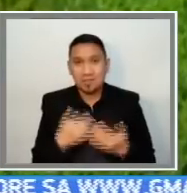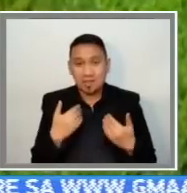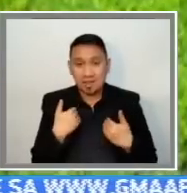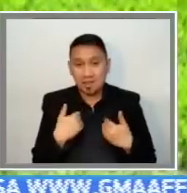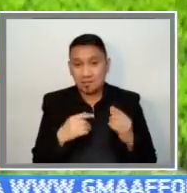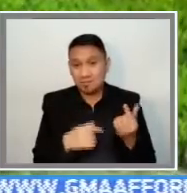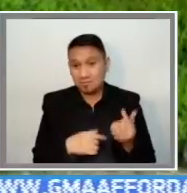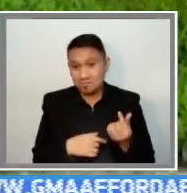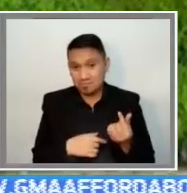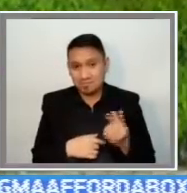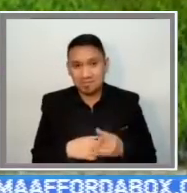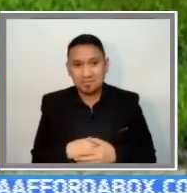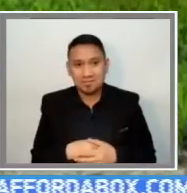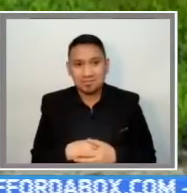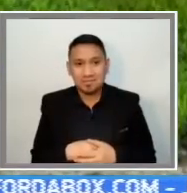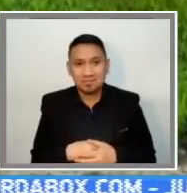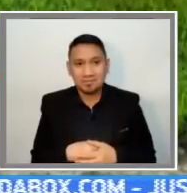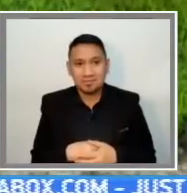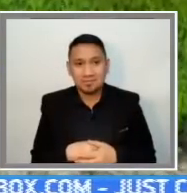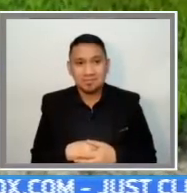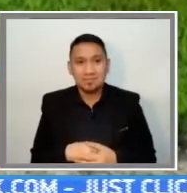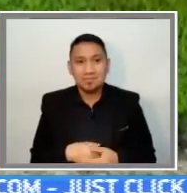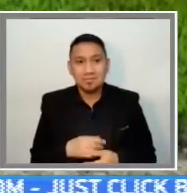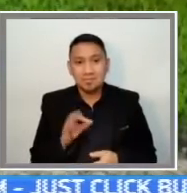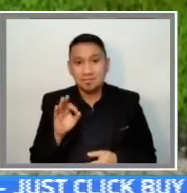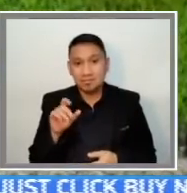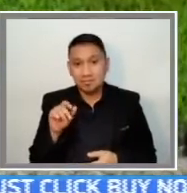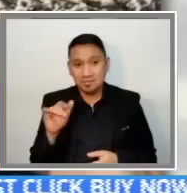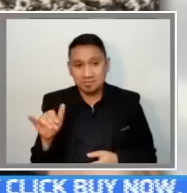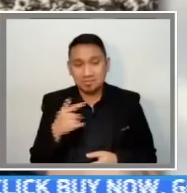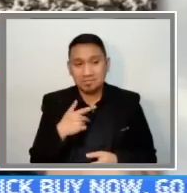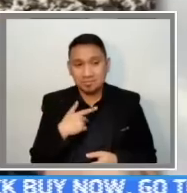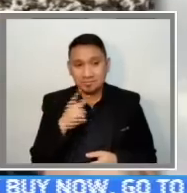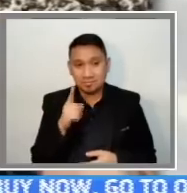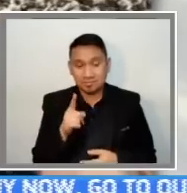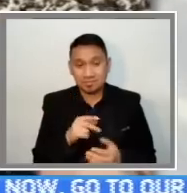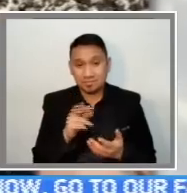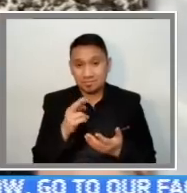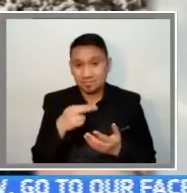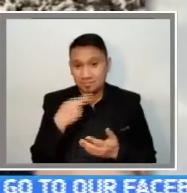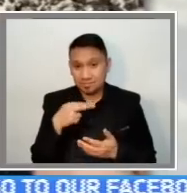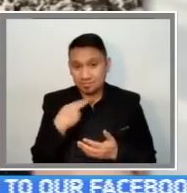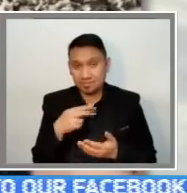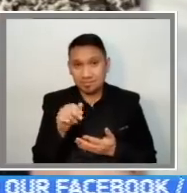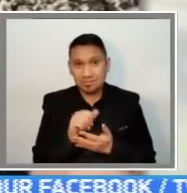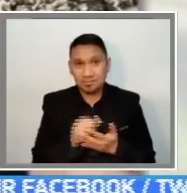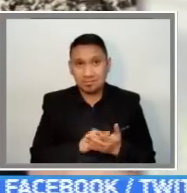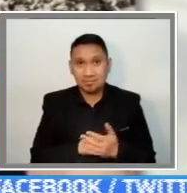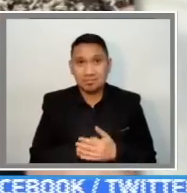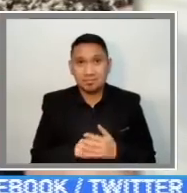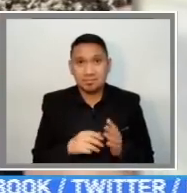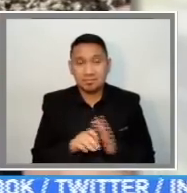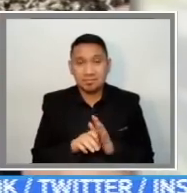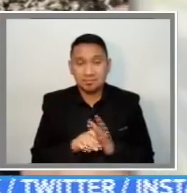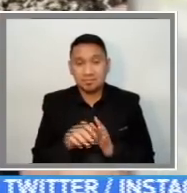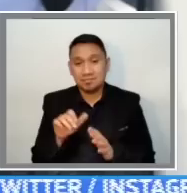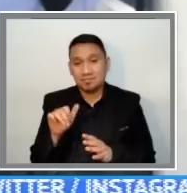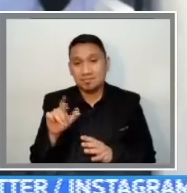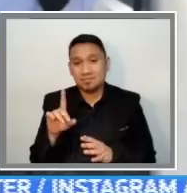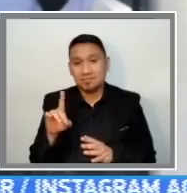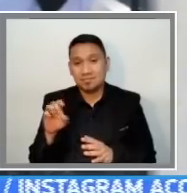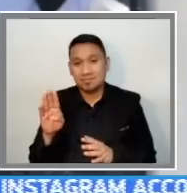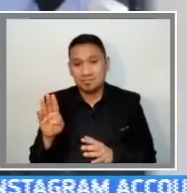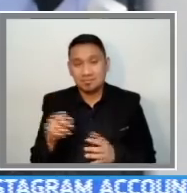salitang Philay. Bukod sa Philay, dati na rin naging rice art ang ilang sikat na personalidad, gaya na Aldab na tambalan ni Alden